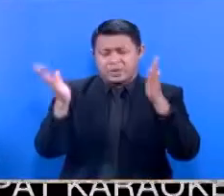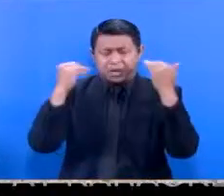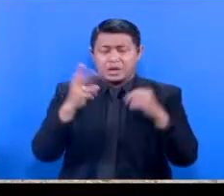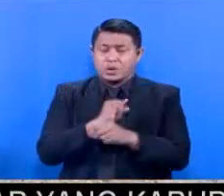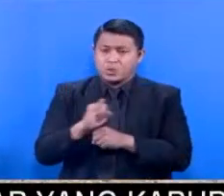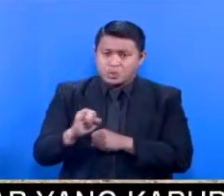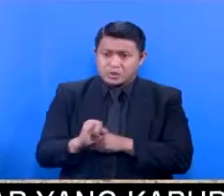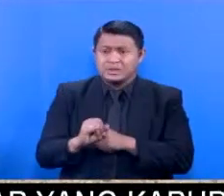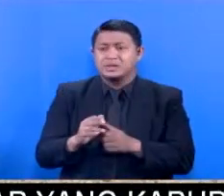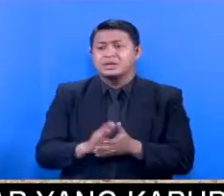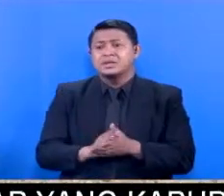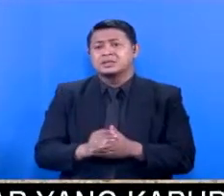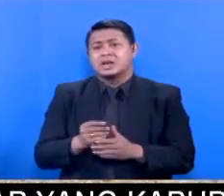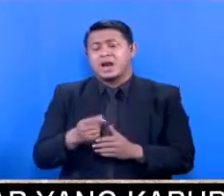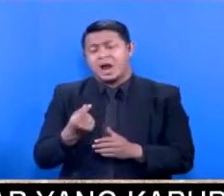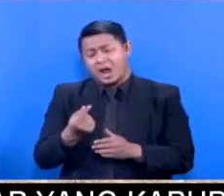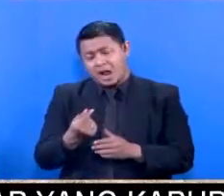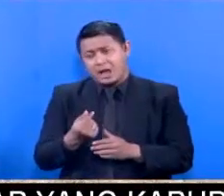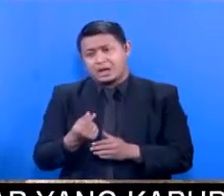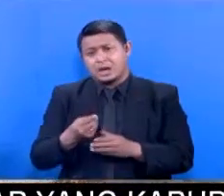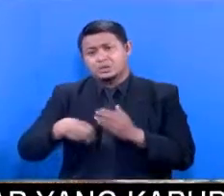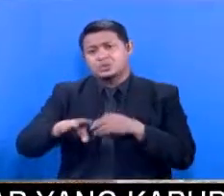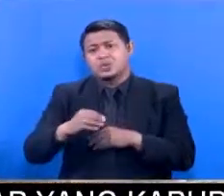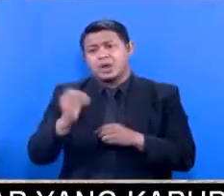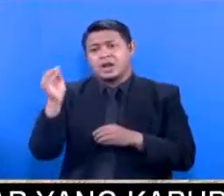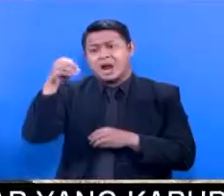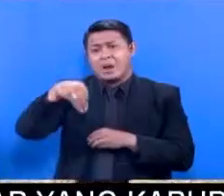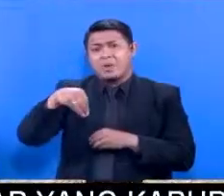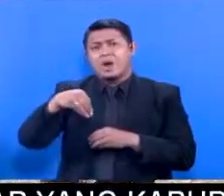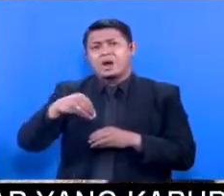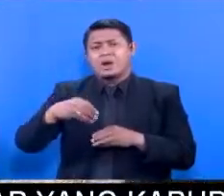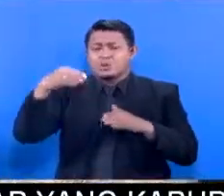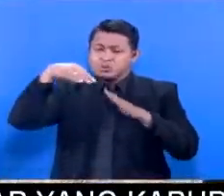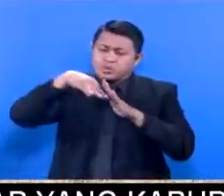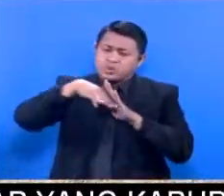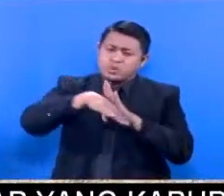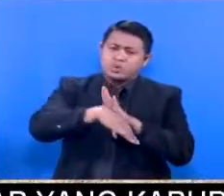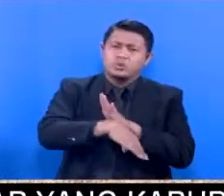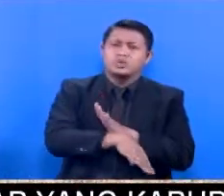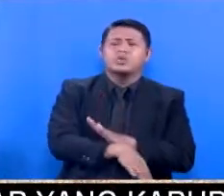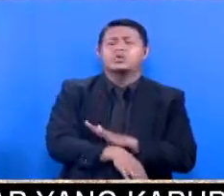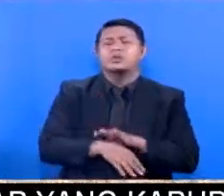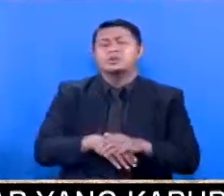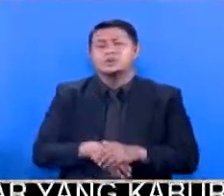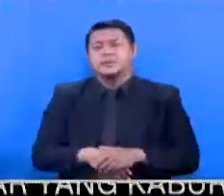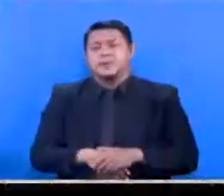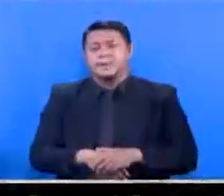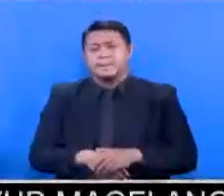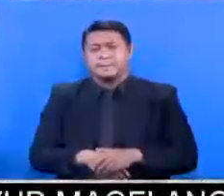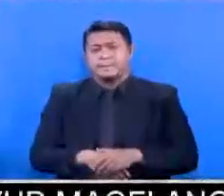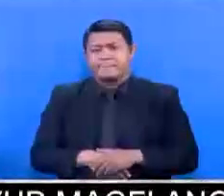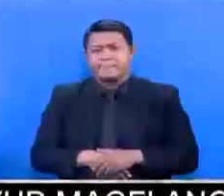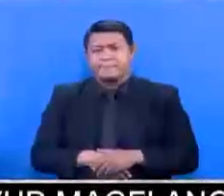saat ini di pasaran harga jual gabah dan beras di tingkat petani terus Mengalami penurunan yang secara tidak langsung menunjukkan terjadinya